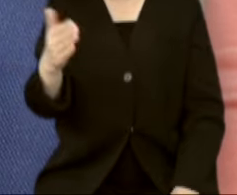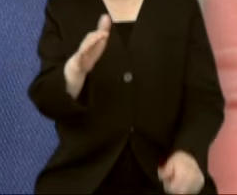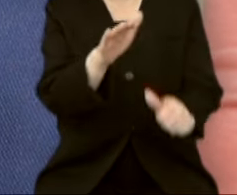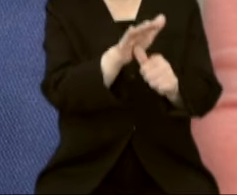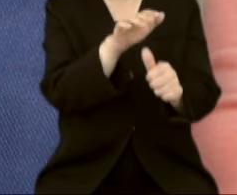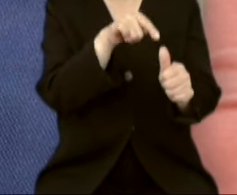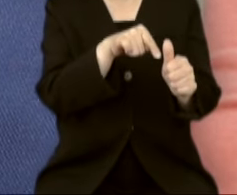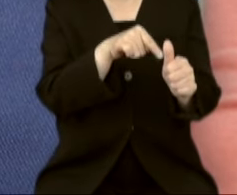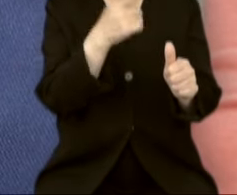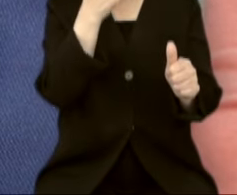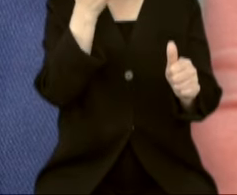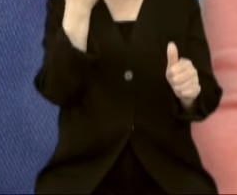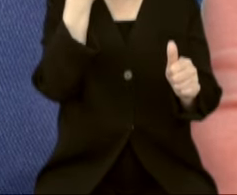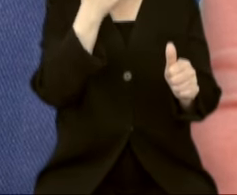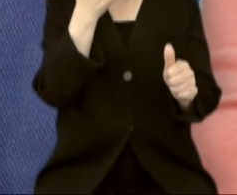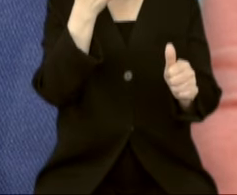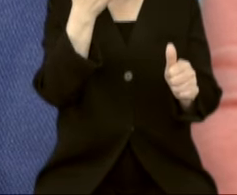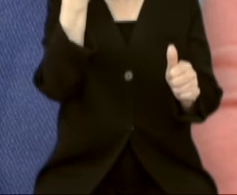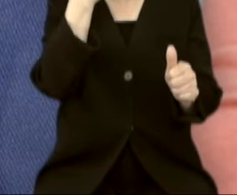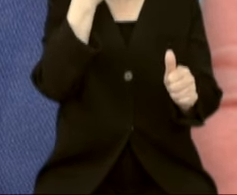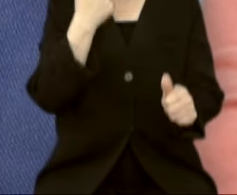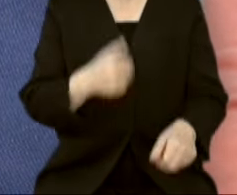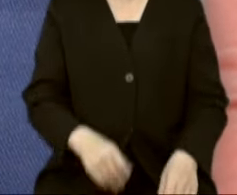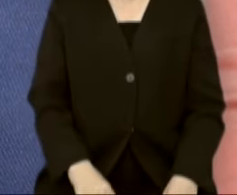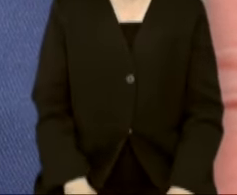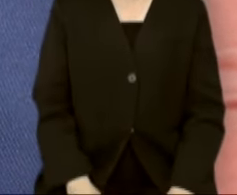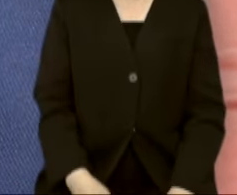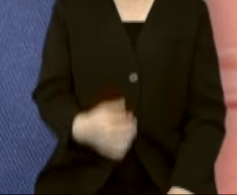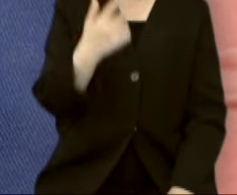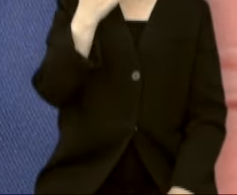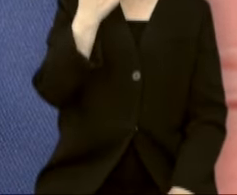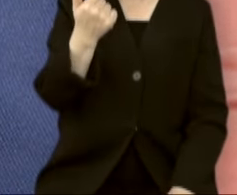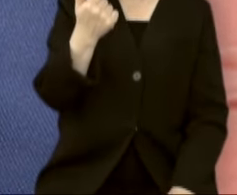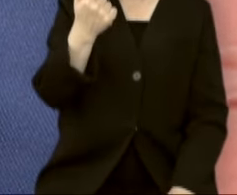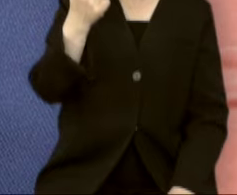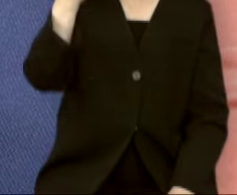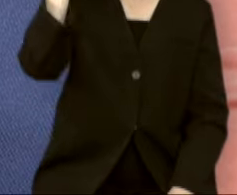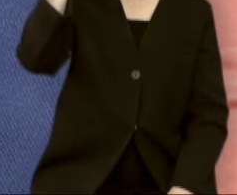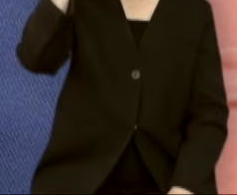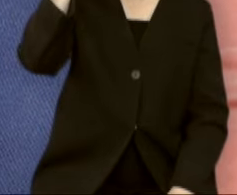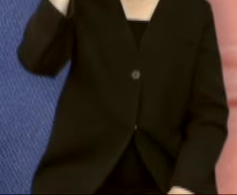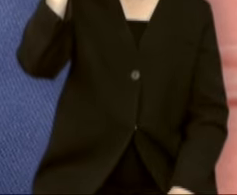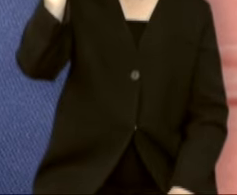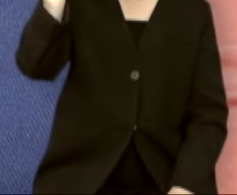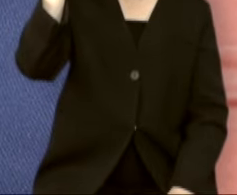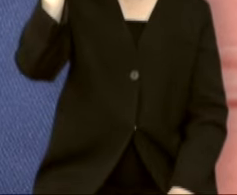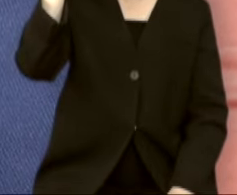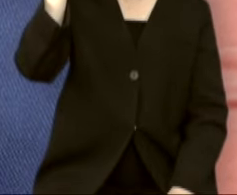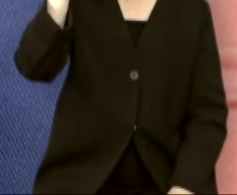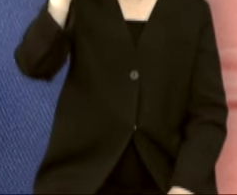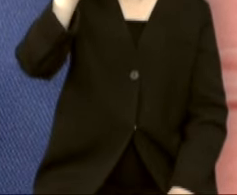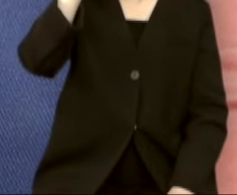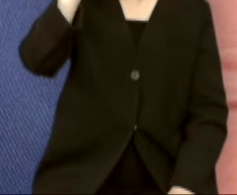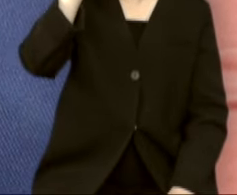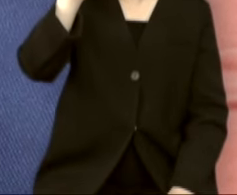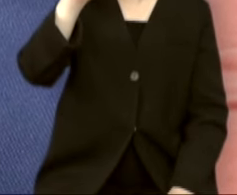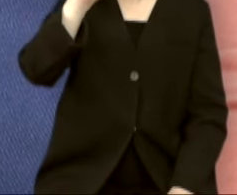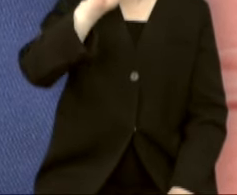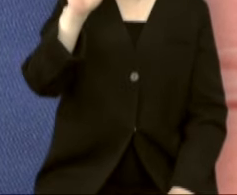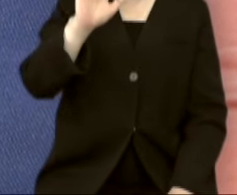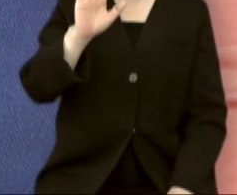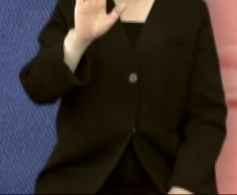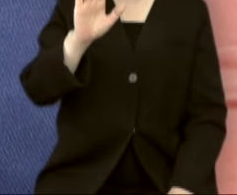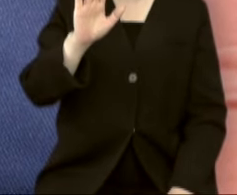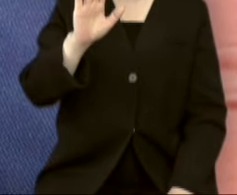고마 아빠가 누구예요? 엄마가 누구예요? 그래서 아빠는 머리 돌았어요. 그래서 네. 어디 돌아다녀요? Nobody